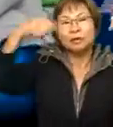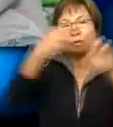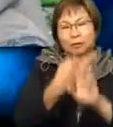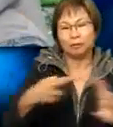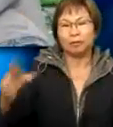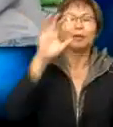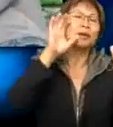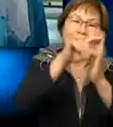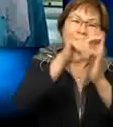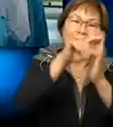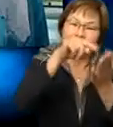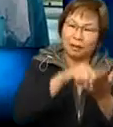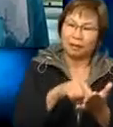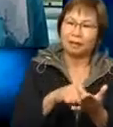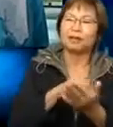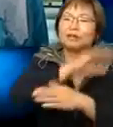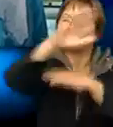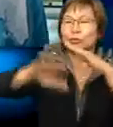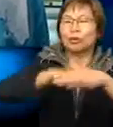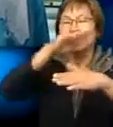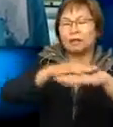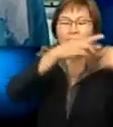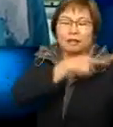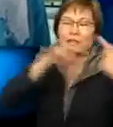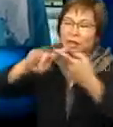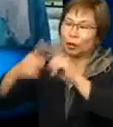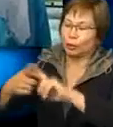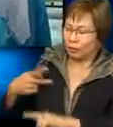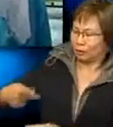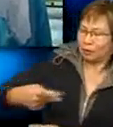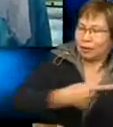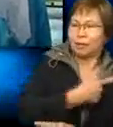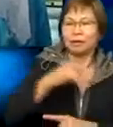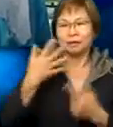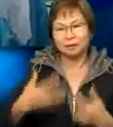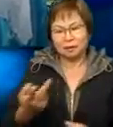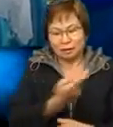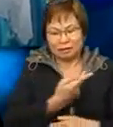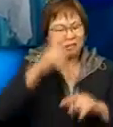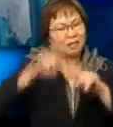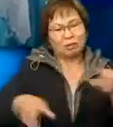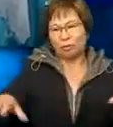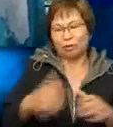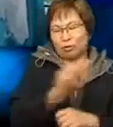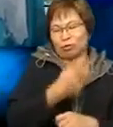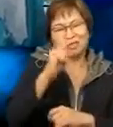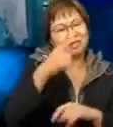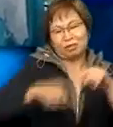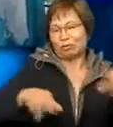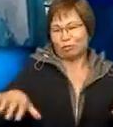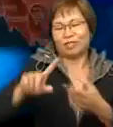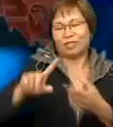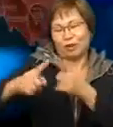berjaya menyiapkan mural ini. Ini semua atas kerjasama kawan-kawan kami, cikgu. Saya dan Vic tidak mampu melakukannya berdua